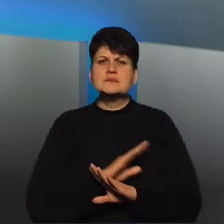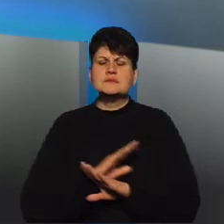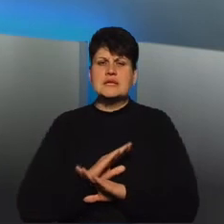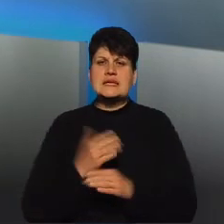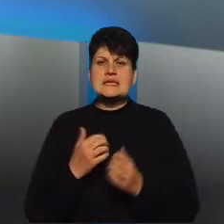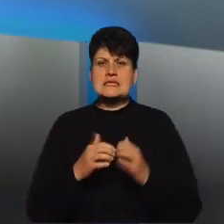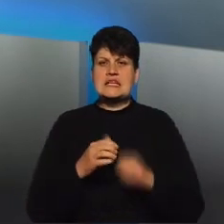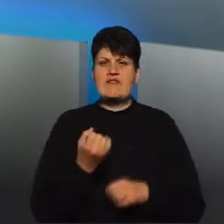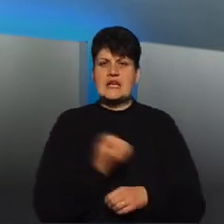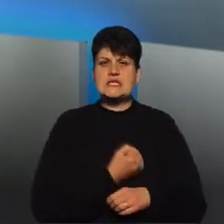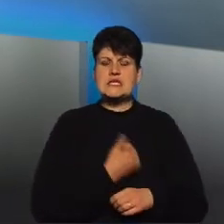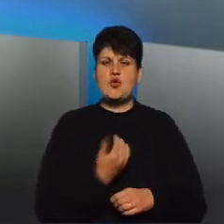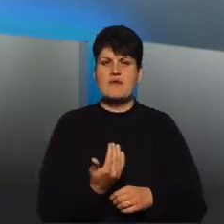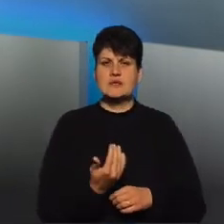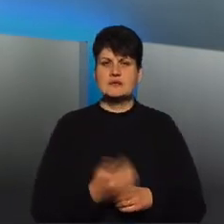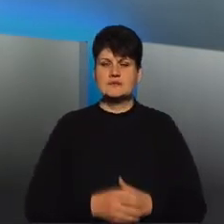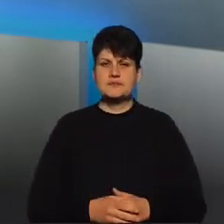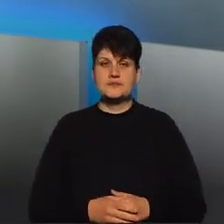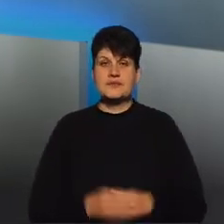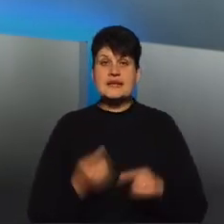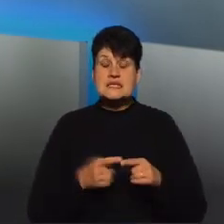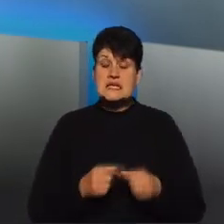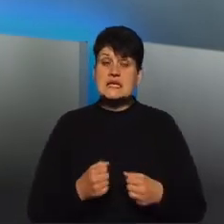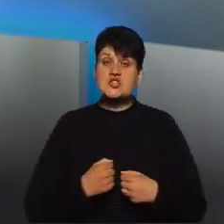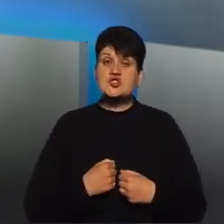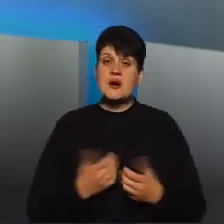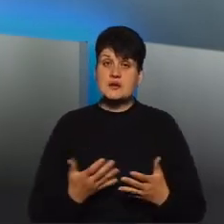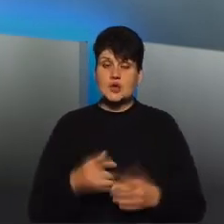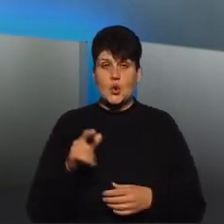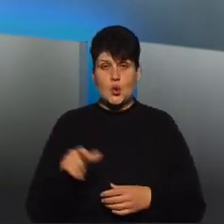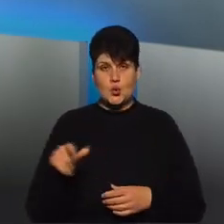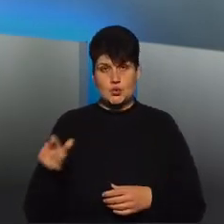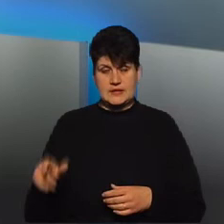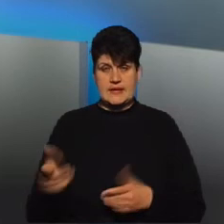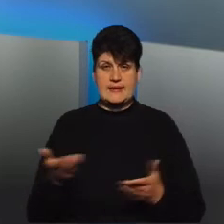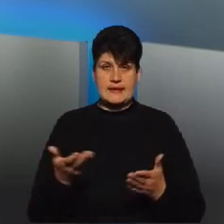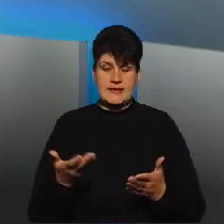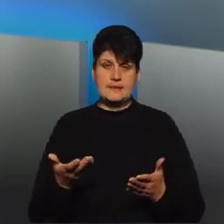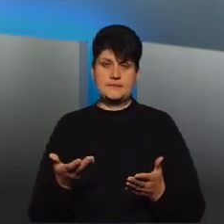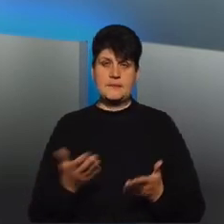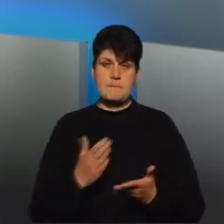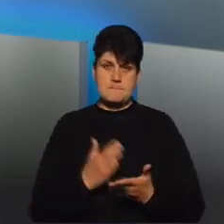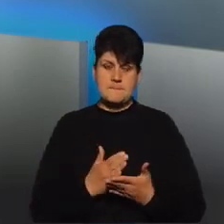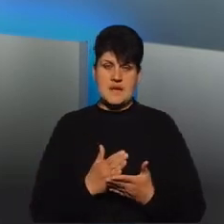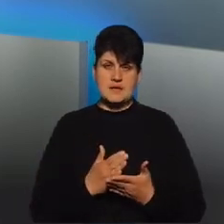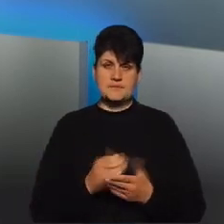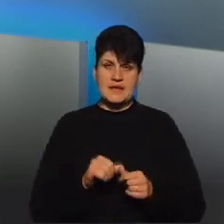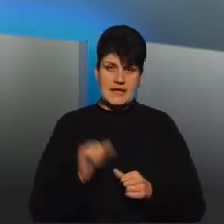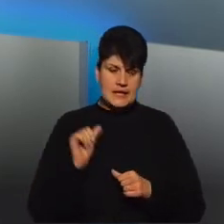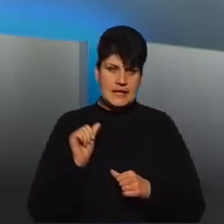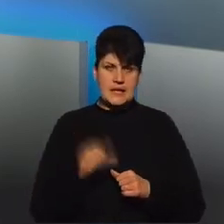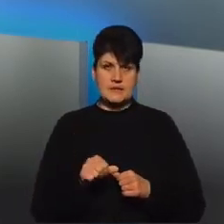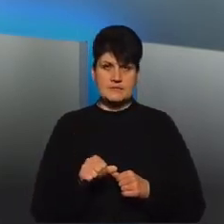вакцинованих? Ну, це, на жаль, люди, які мали, окрім